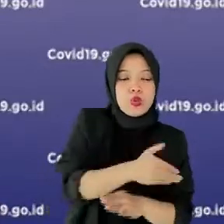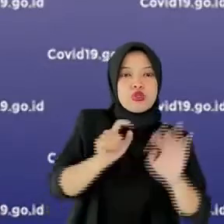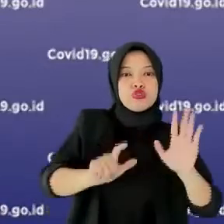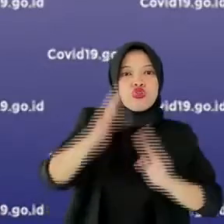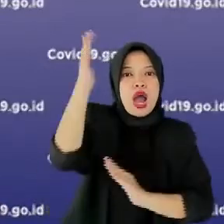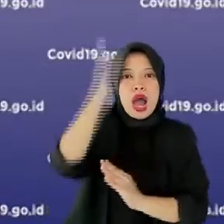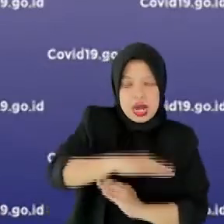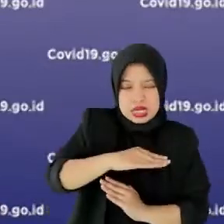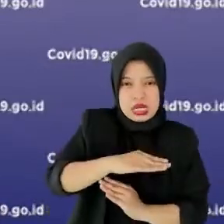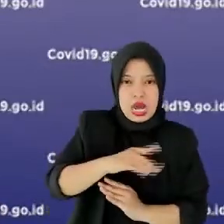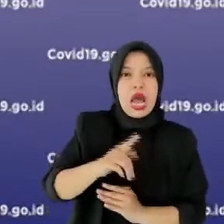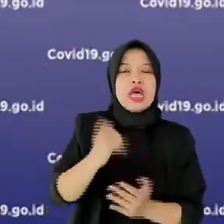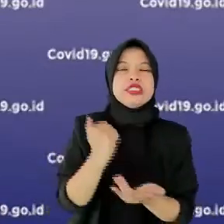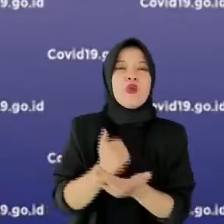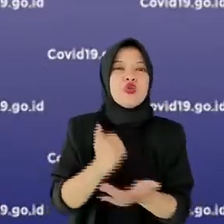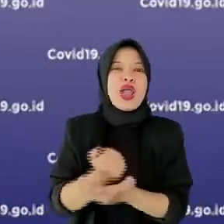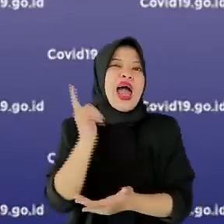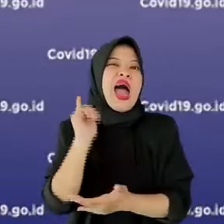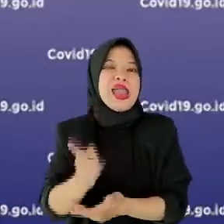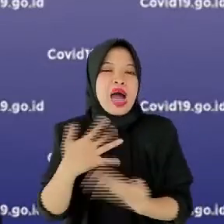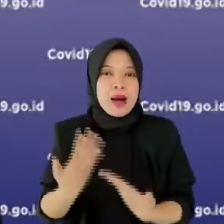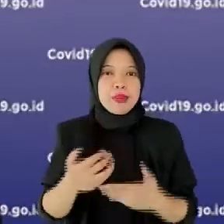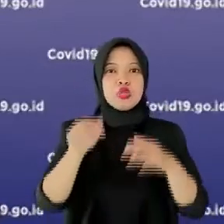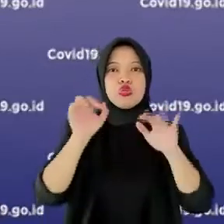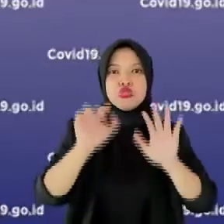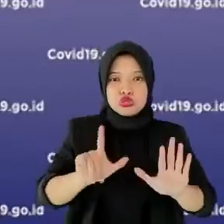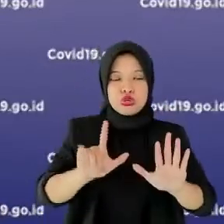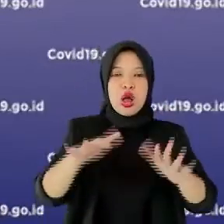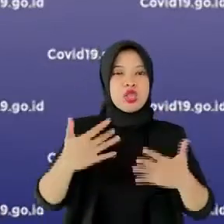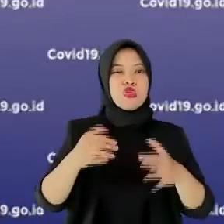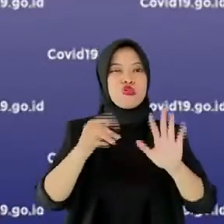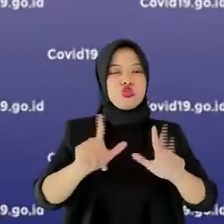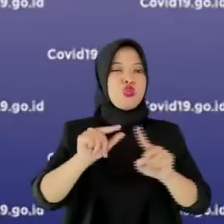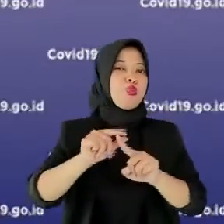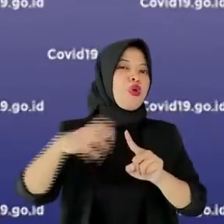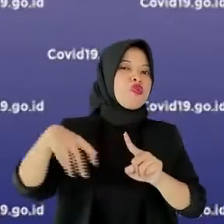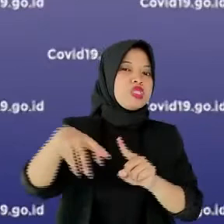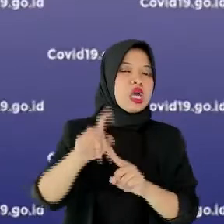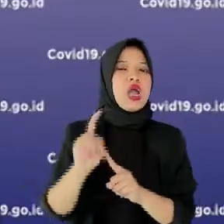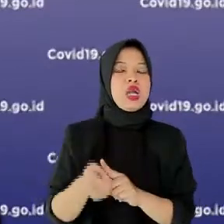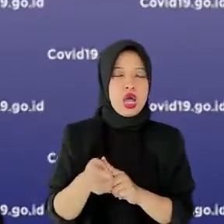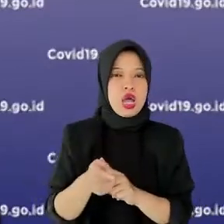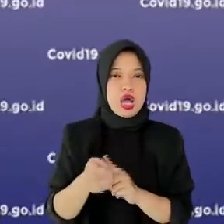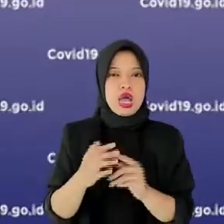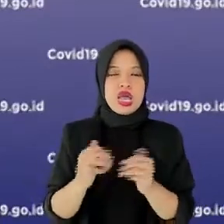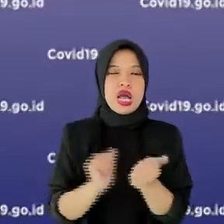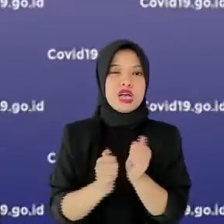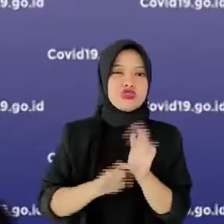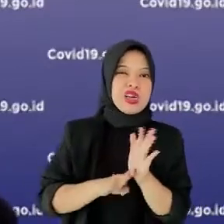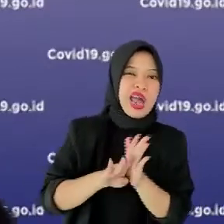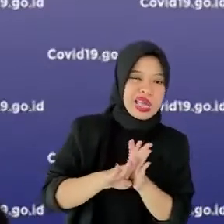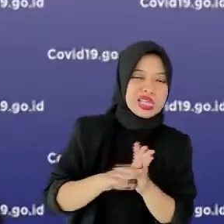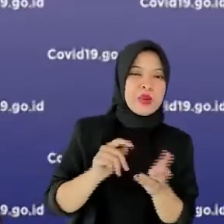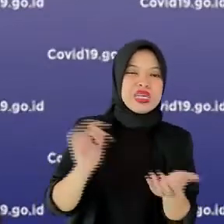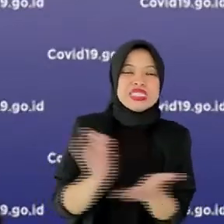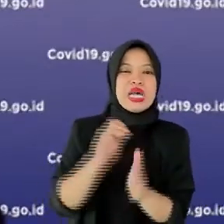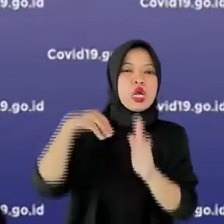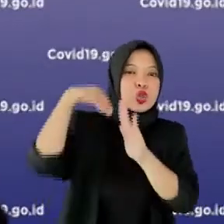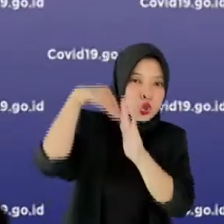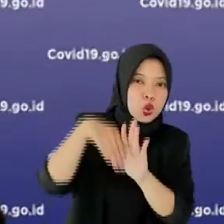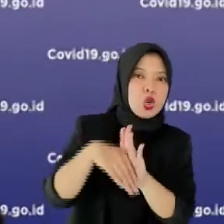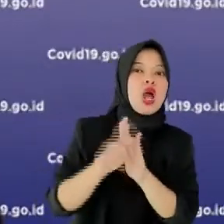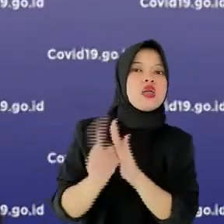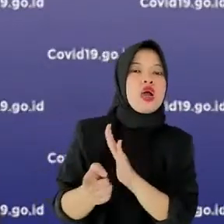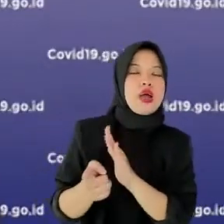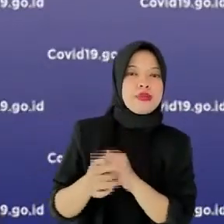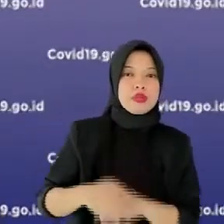sebelumnya. Masih ada 7 provinsi dengan tren naik, tapi sisanya turun. Nah, jadi itu juga